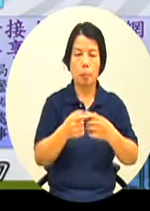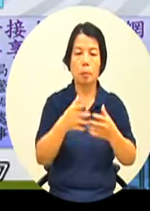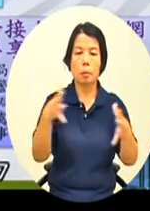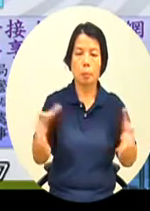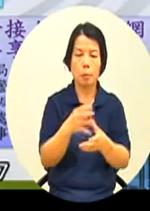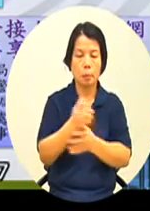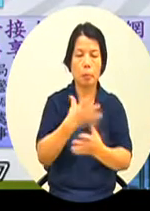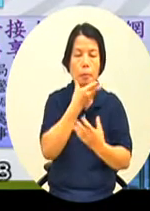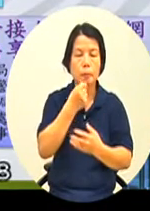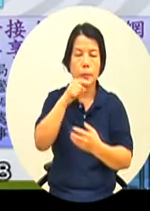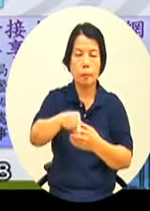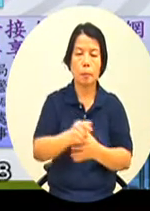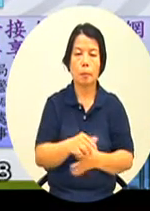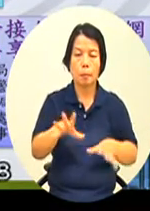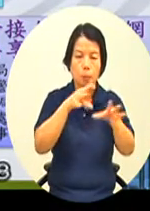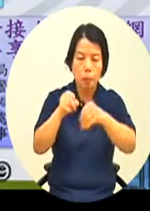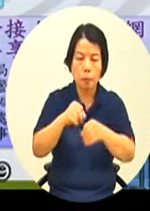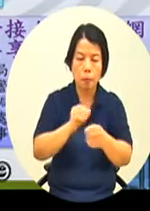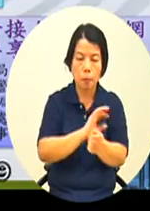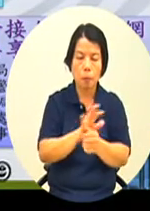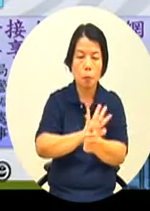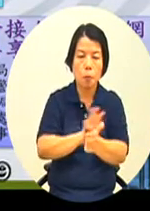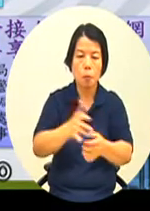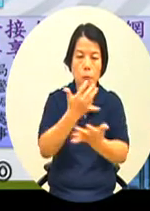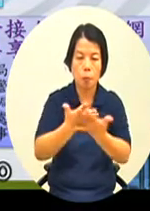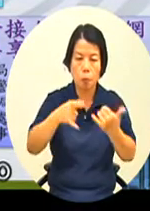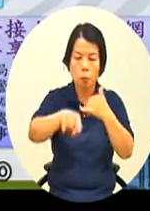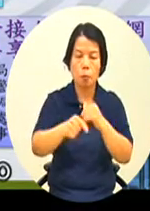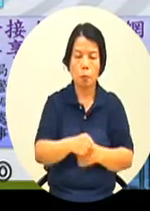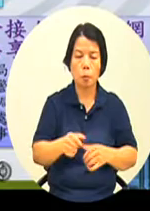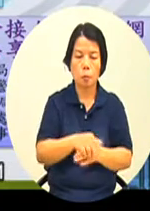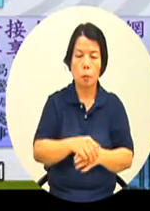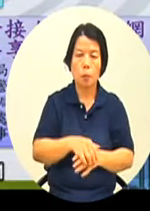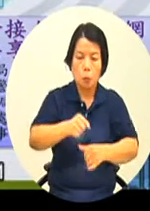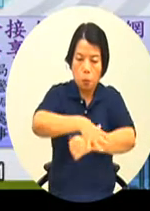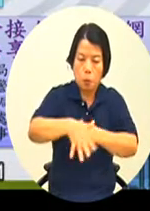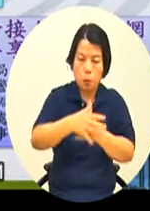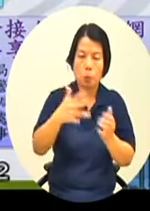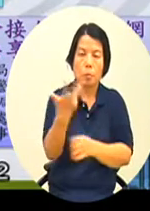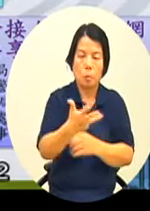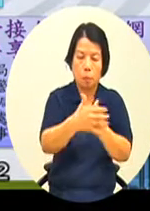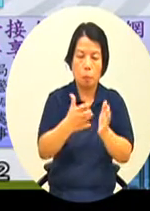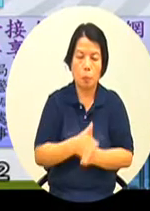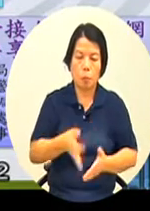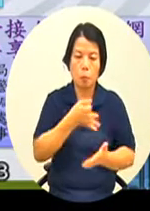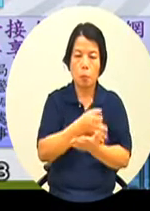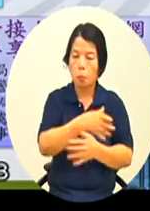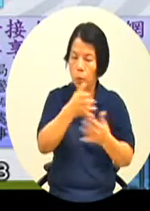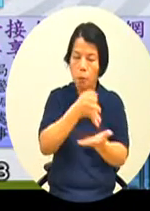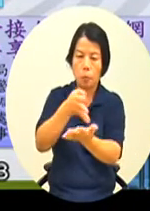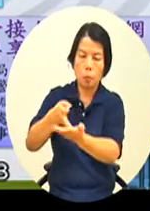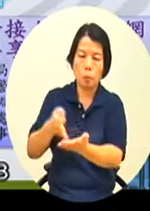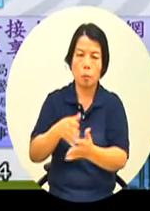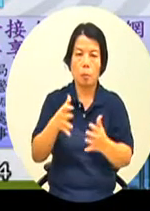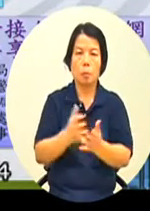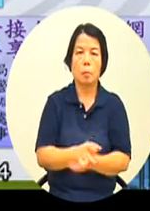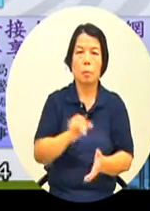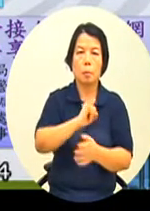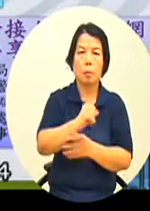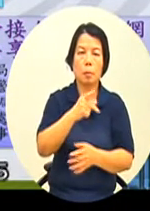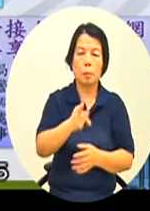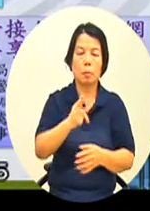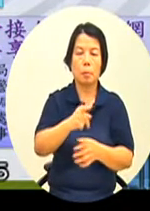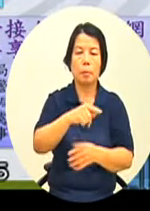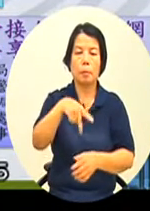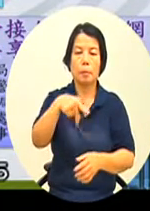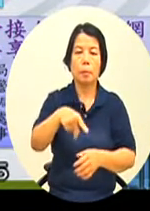分，目前有地政局、民政局等八个机关申请跟本处的人事服务网 IKPD 借接，达到人